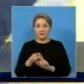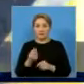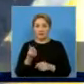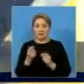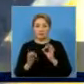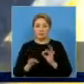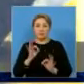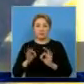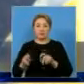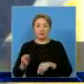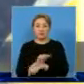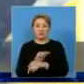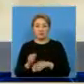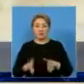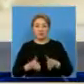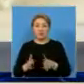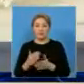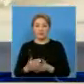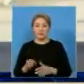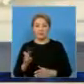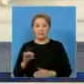ремонтом автодороги районного значения